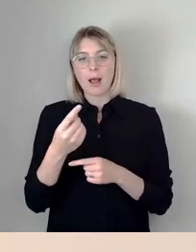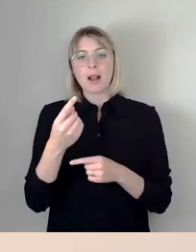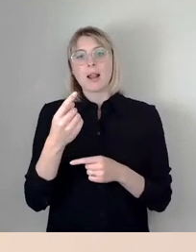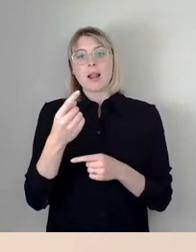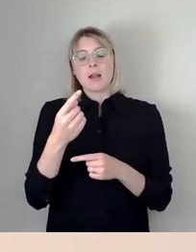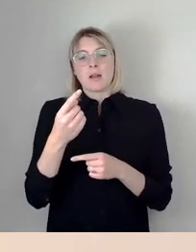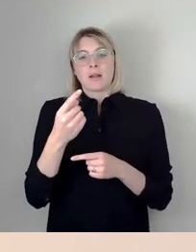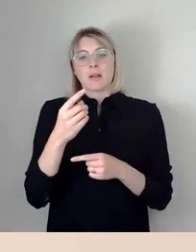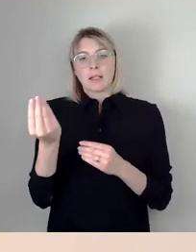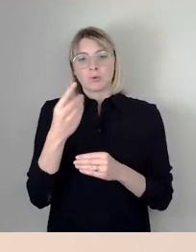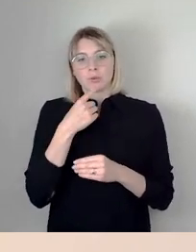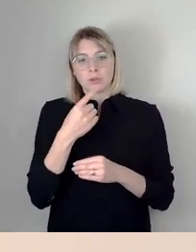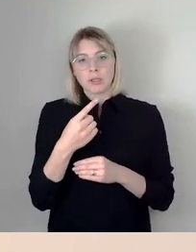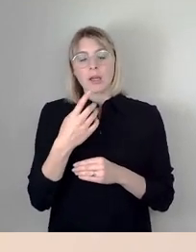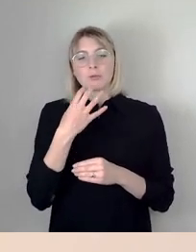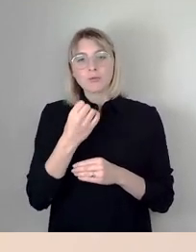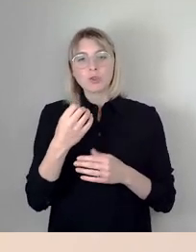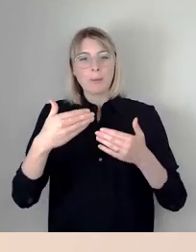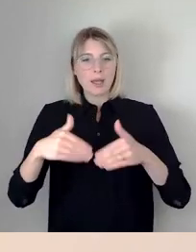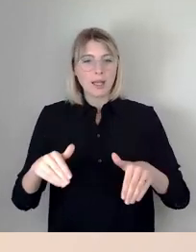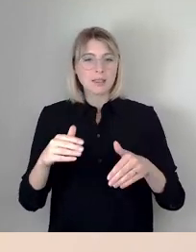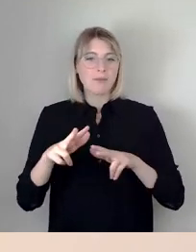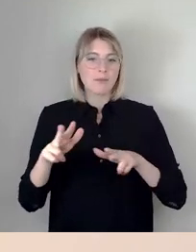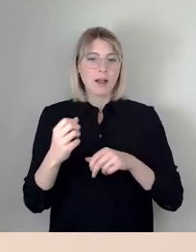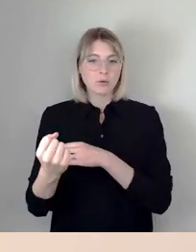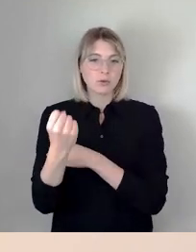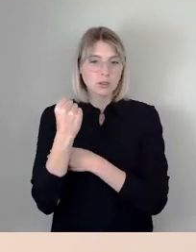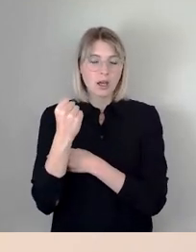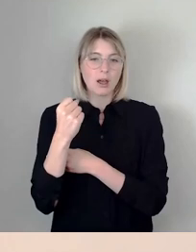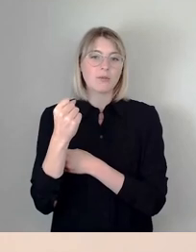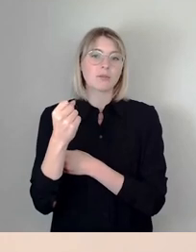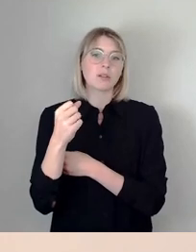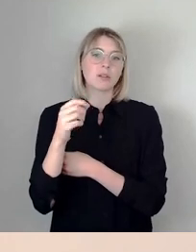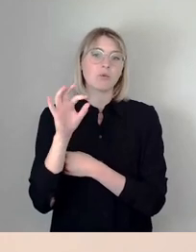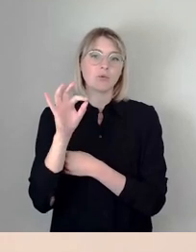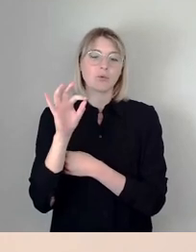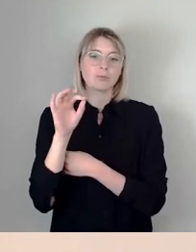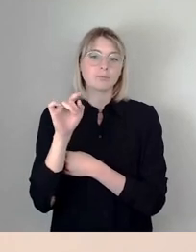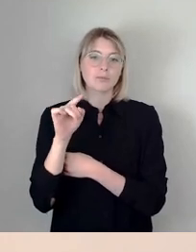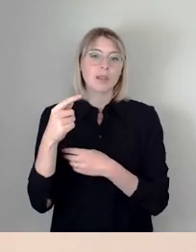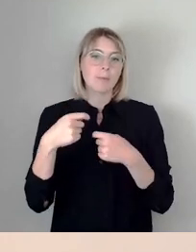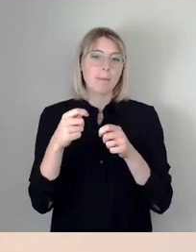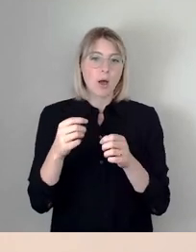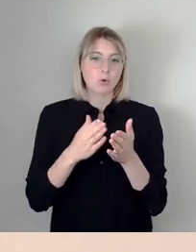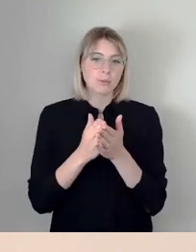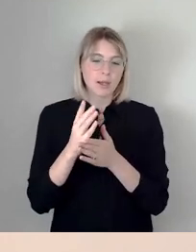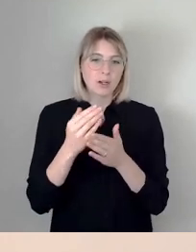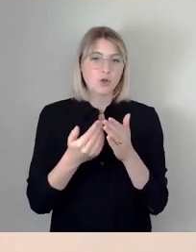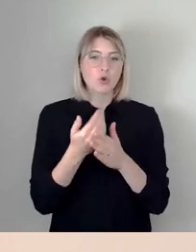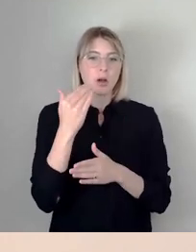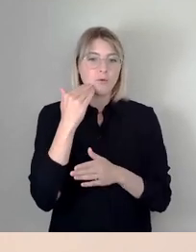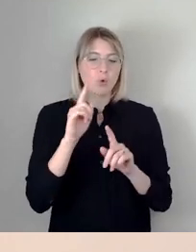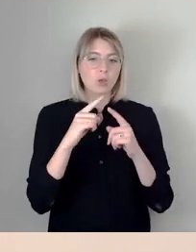die begrenzte Verwaltungskraft im Amt für Stadtplanung und Mobilität für Bebauungspläne, wo wir neuen Wohnraum und zusätzliche